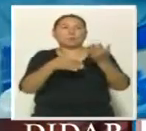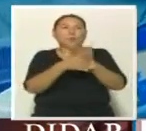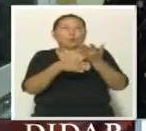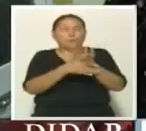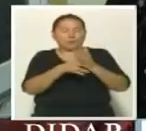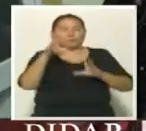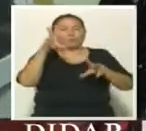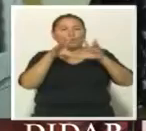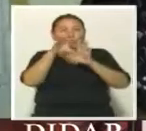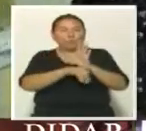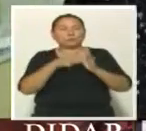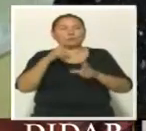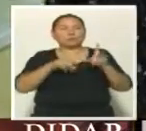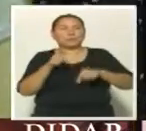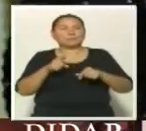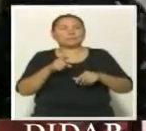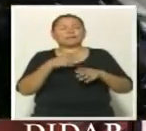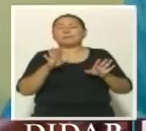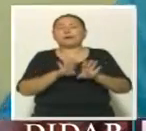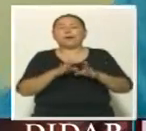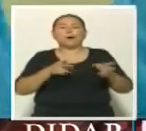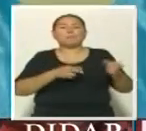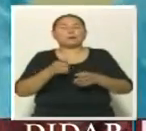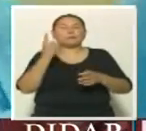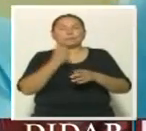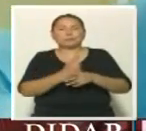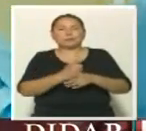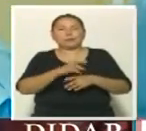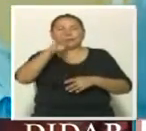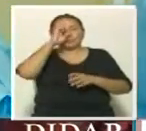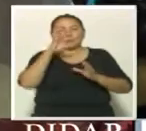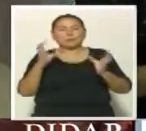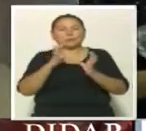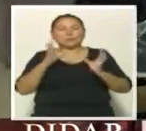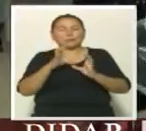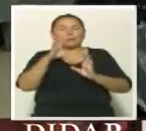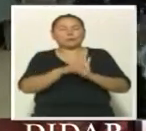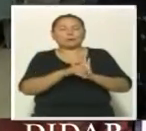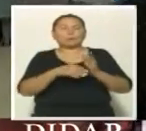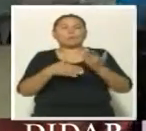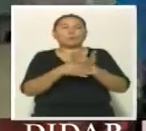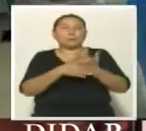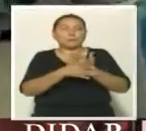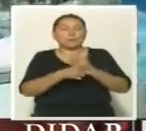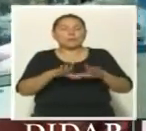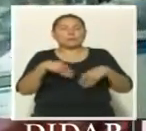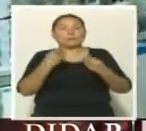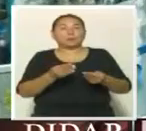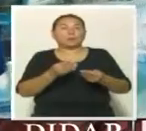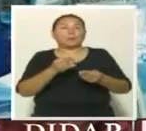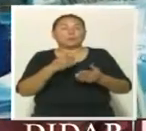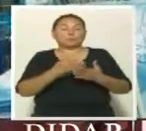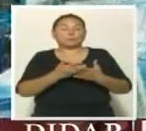шеңберінде өтті. Яғни пациенттердің санатына қарай мұндай операциялар міндетті әлеуметтік медициналық сақтандыру және медициналық көмектің кепілдік берілген көлемі